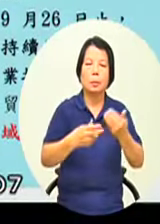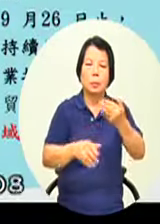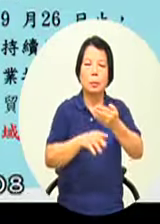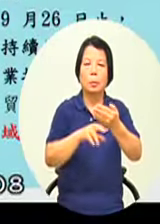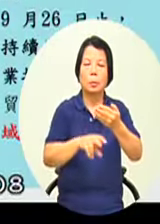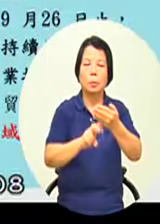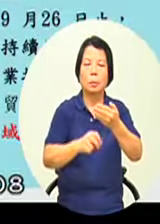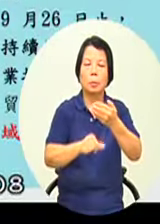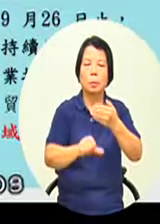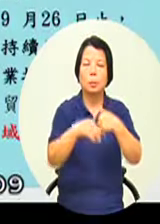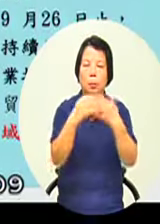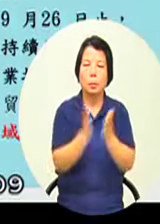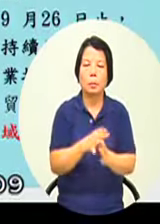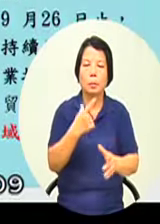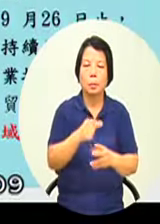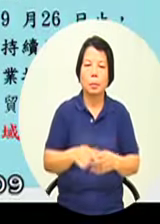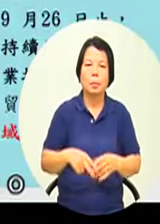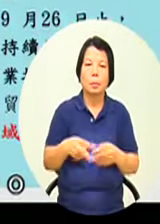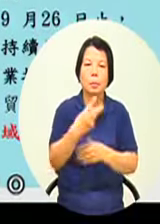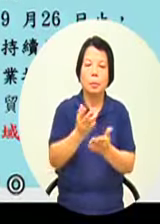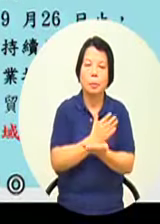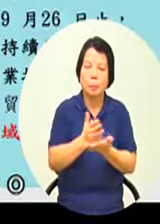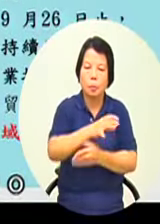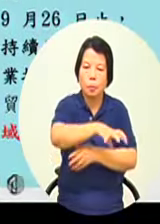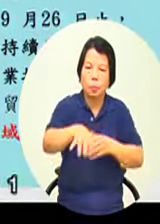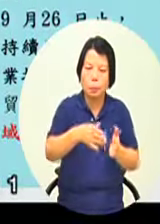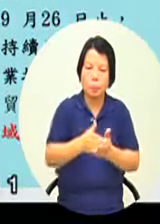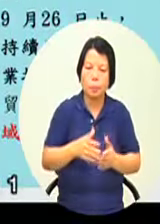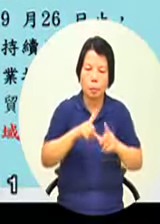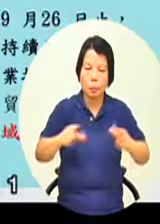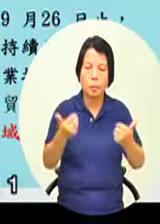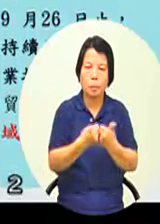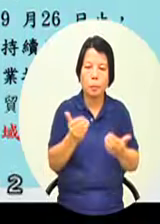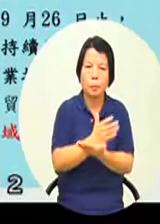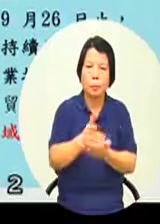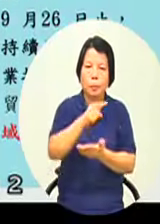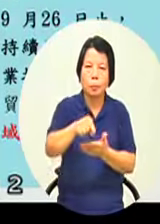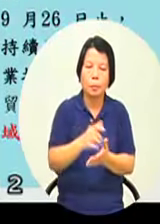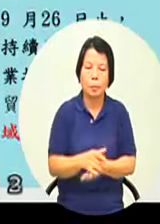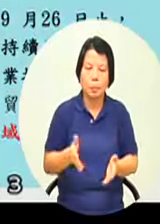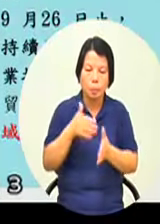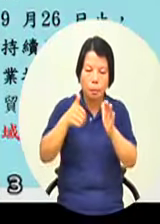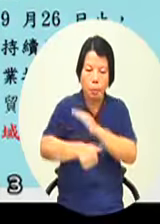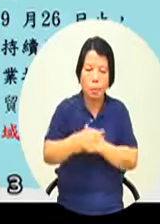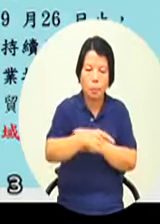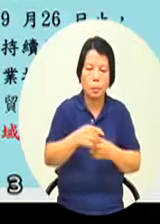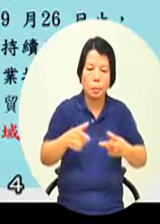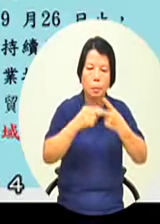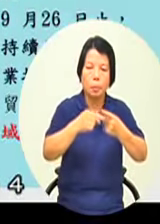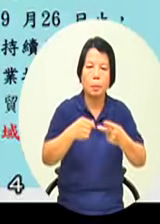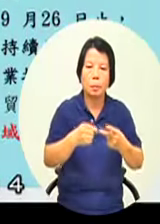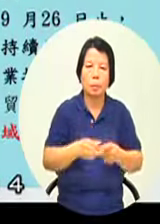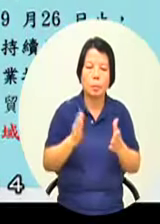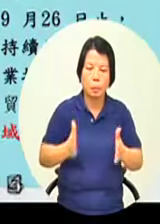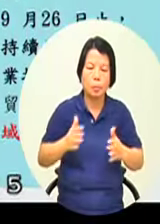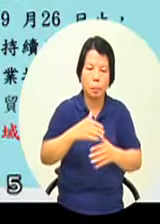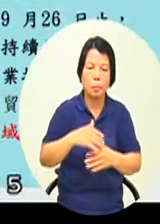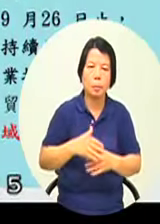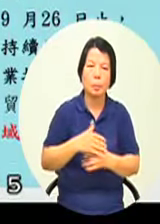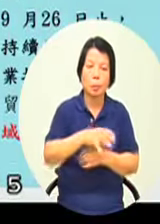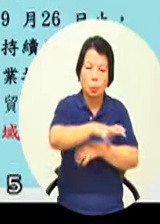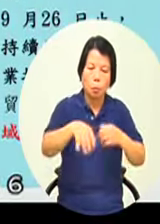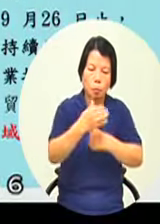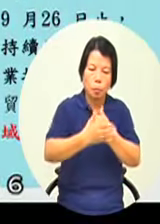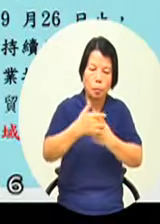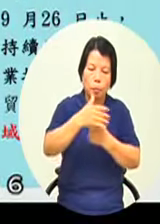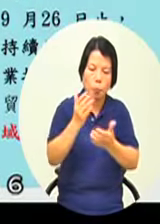2022年9月25号召开第246次环评大会审议，决议本案应进入第二阶段的环评哦。但是经过三年